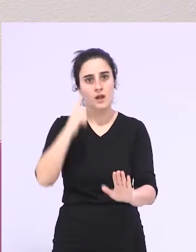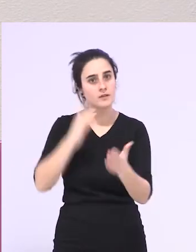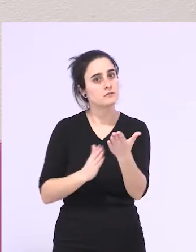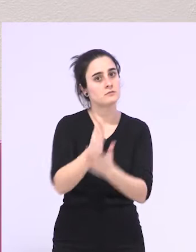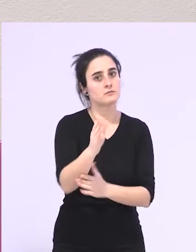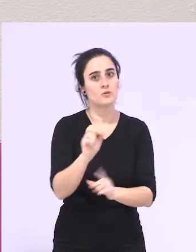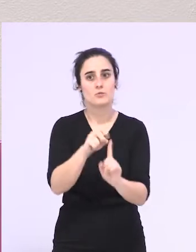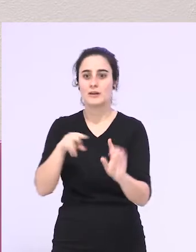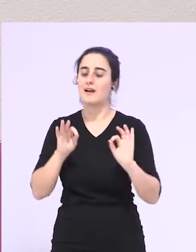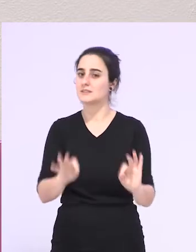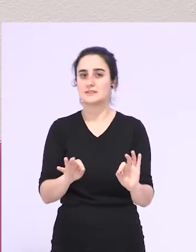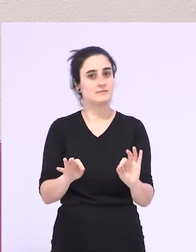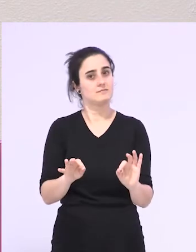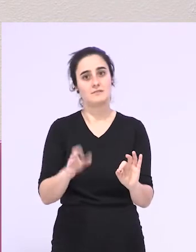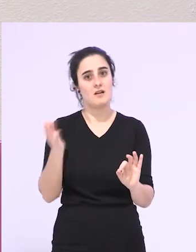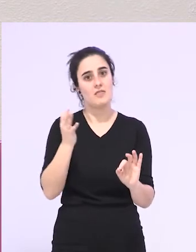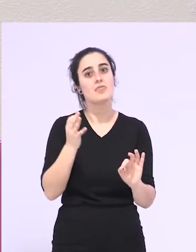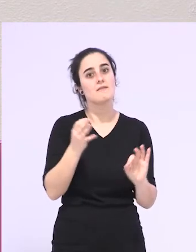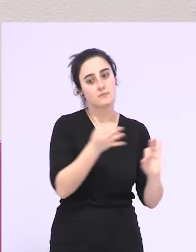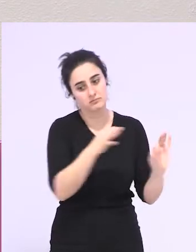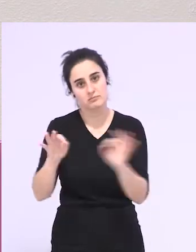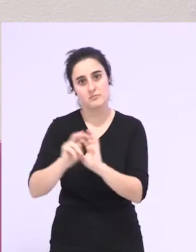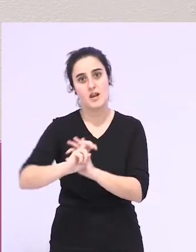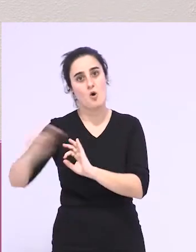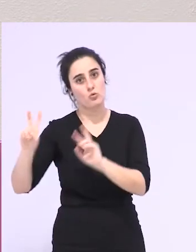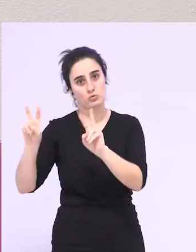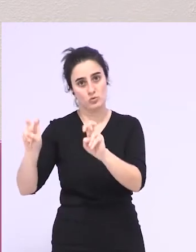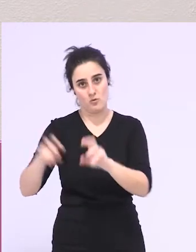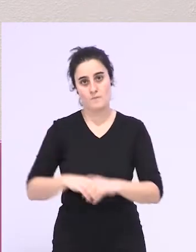ez dago hor, fokoa beste toki batean dago, ez?